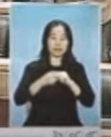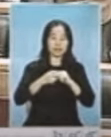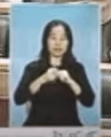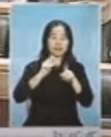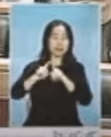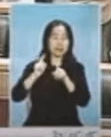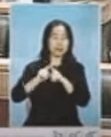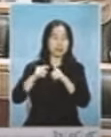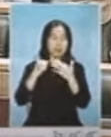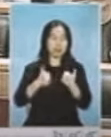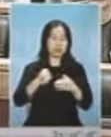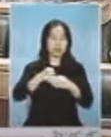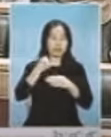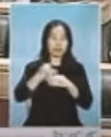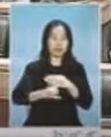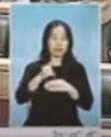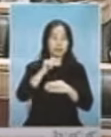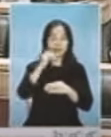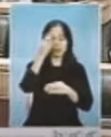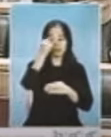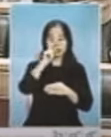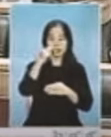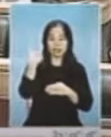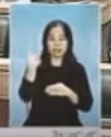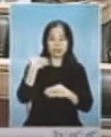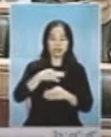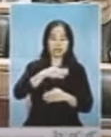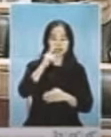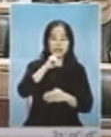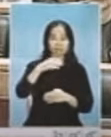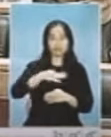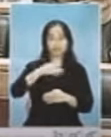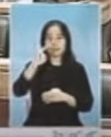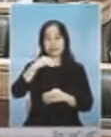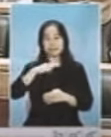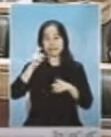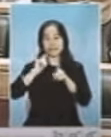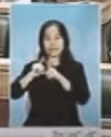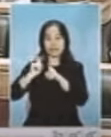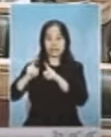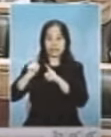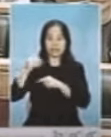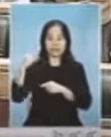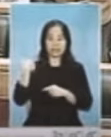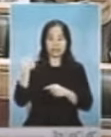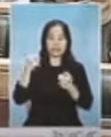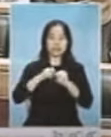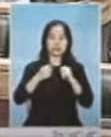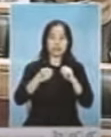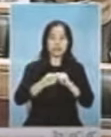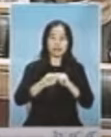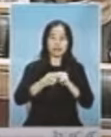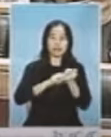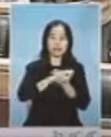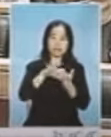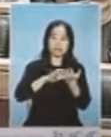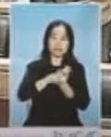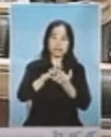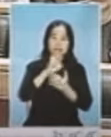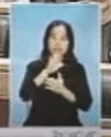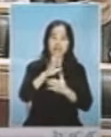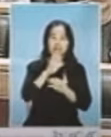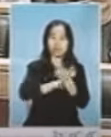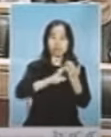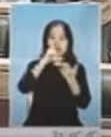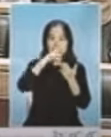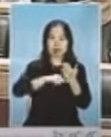ที่สิ้นสุดมันมีเสื้อแดงเสื้อเหลืองเสื้อหลากสีมันมีปัญหาความวุ่นวายในประเทศท